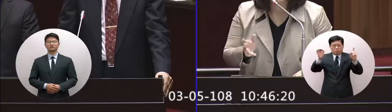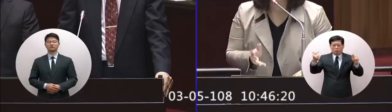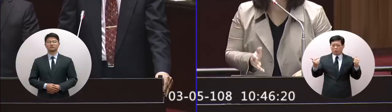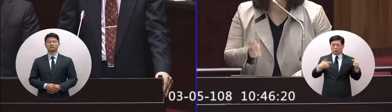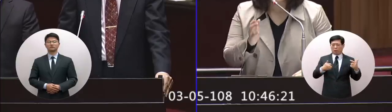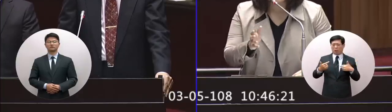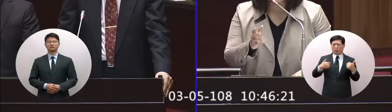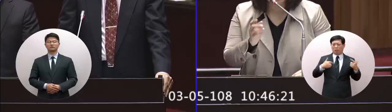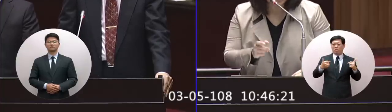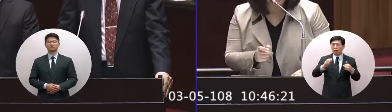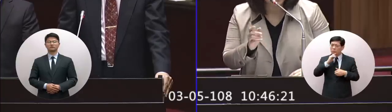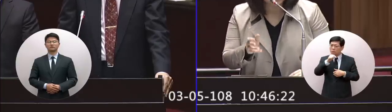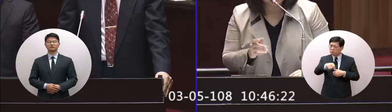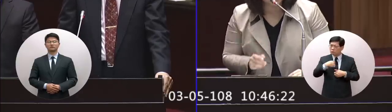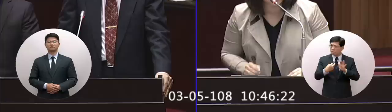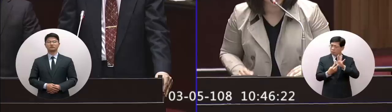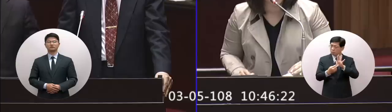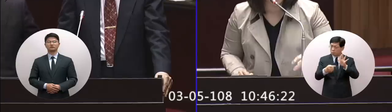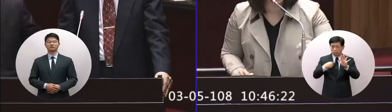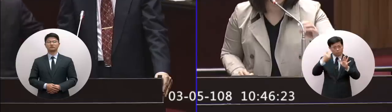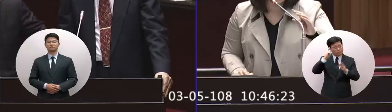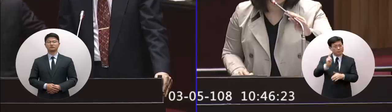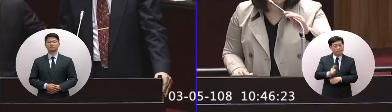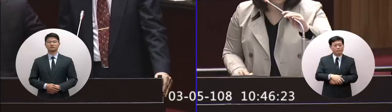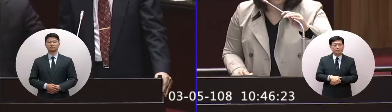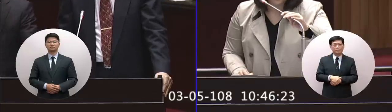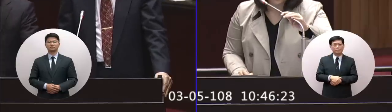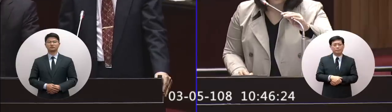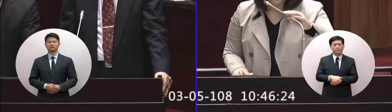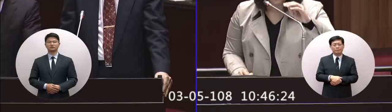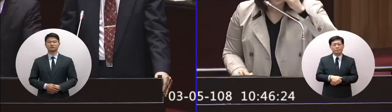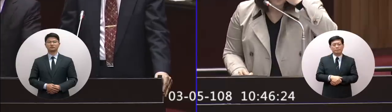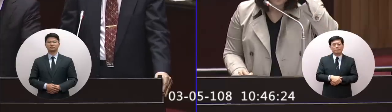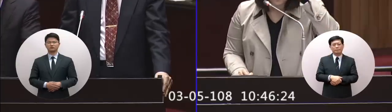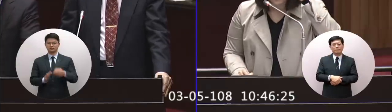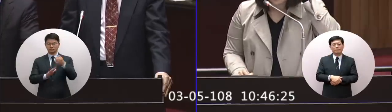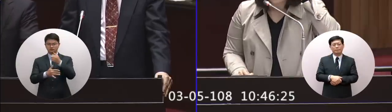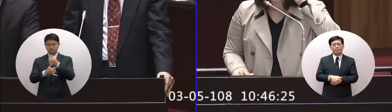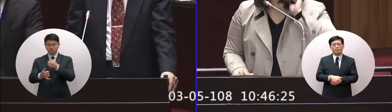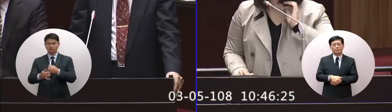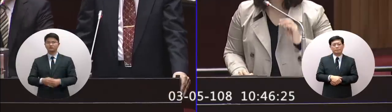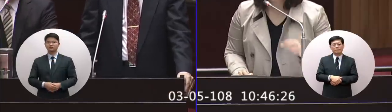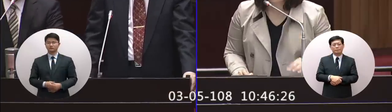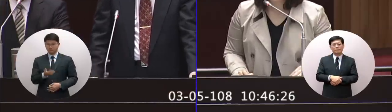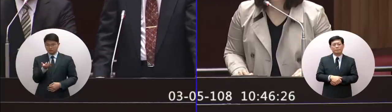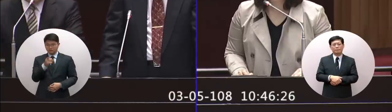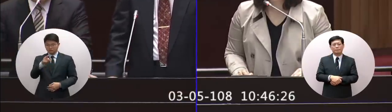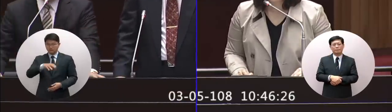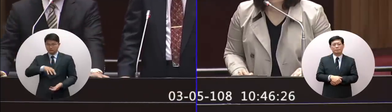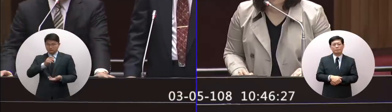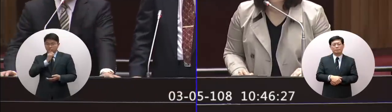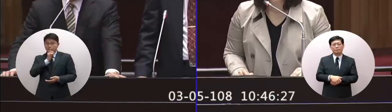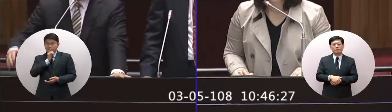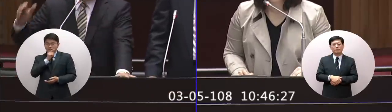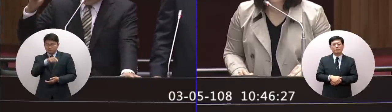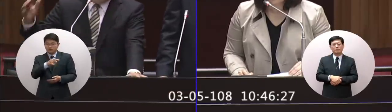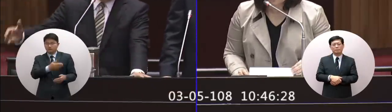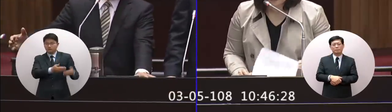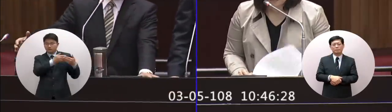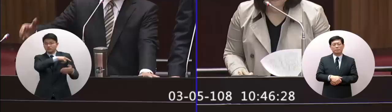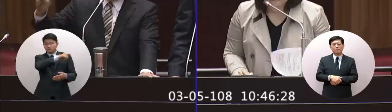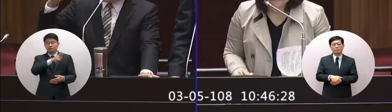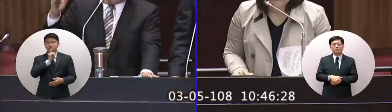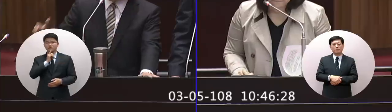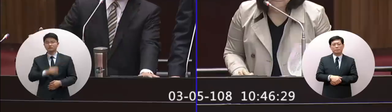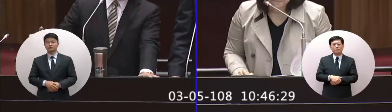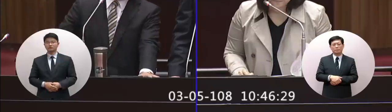那对于这样子一个说法，你们怎么看？ 委员， 刚才你引述那一段话，站